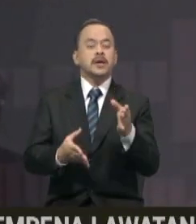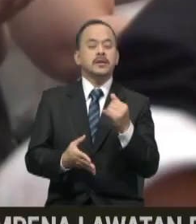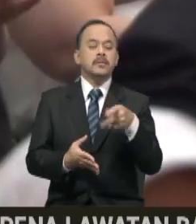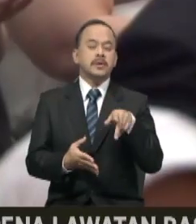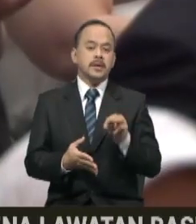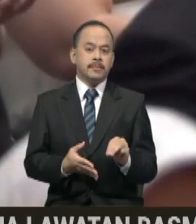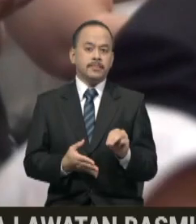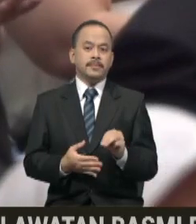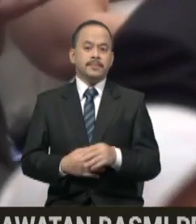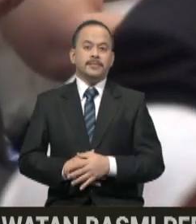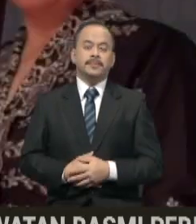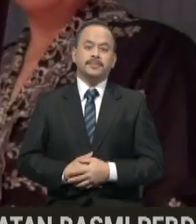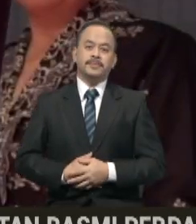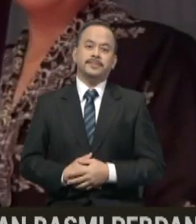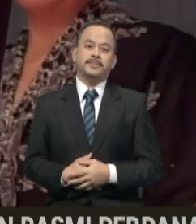Menteri.